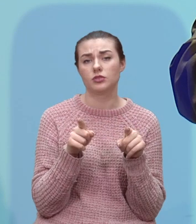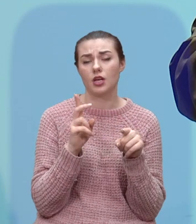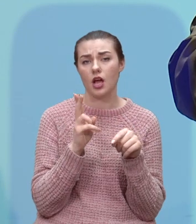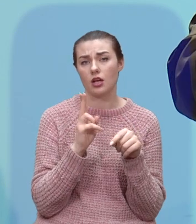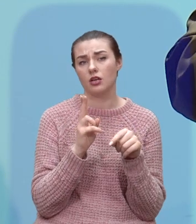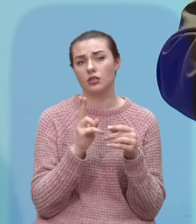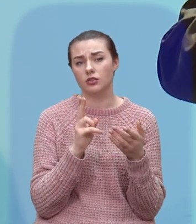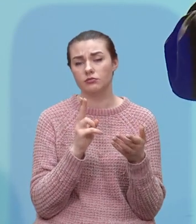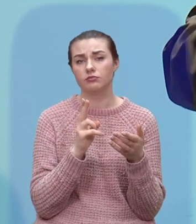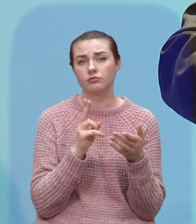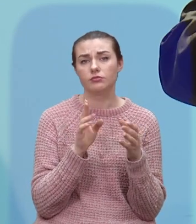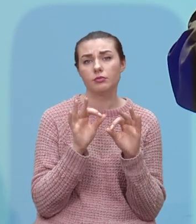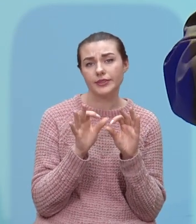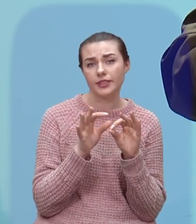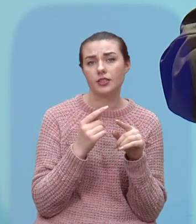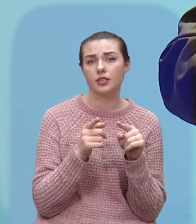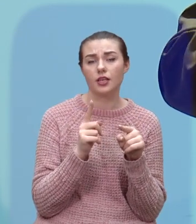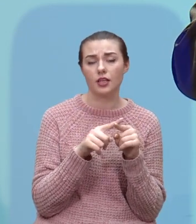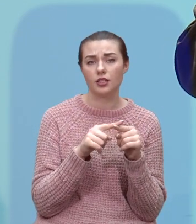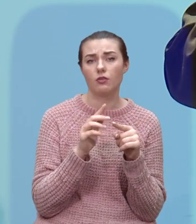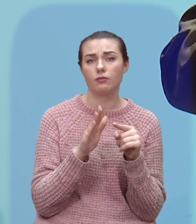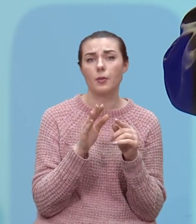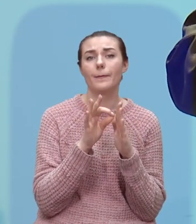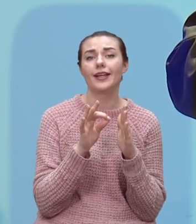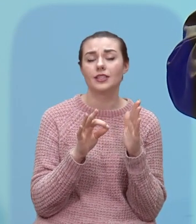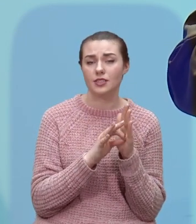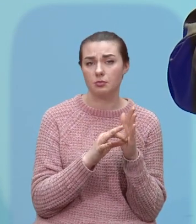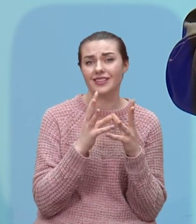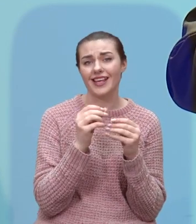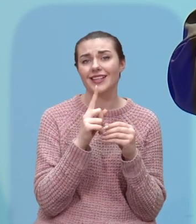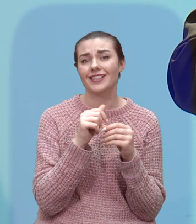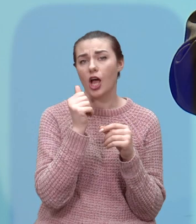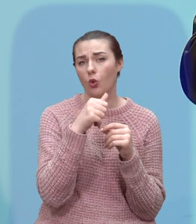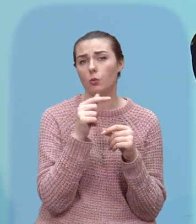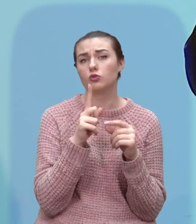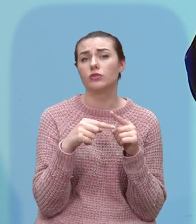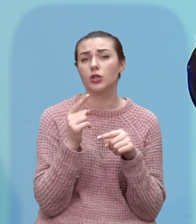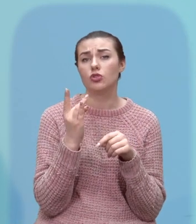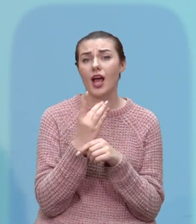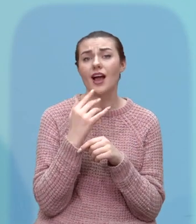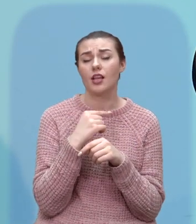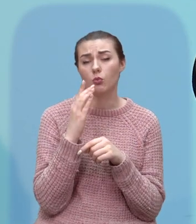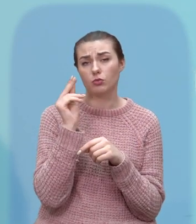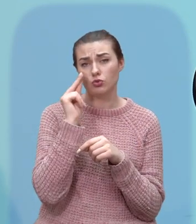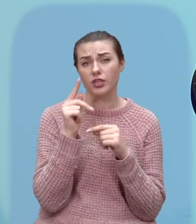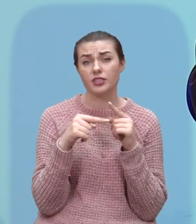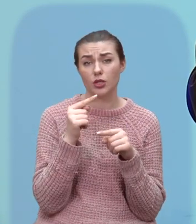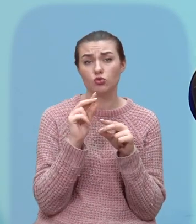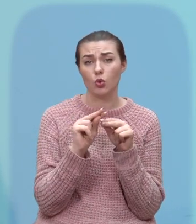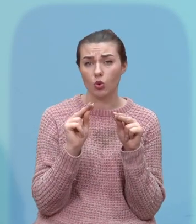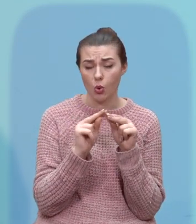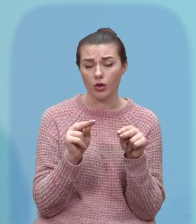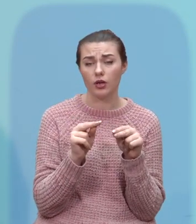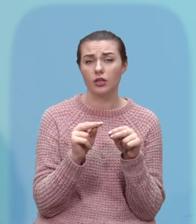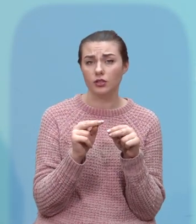как интерпретировать их в контексте вот этого принципа день за год ну что в следующий раз когда мы будем изучать следующий